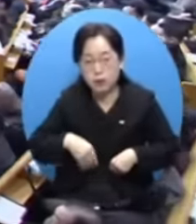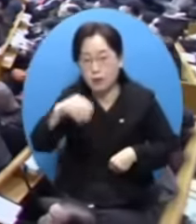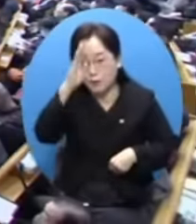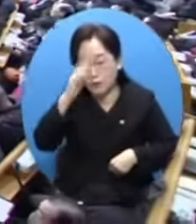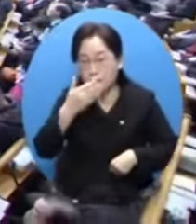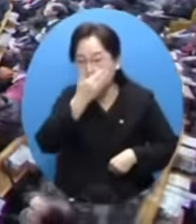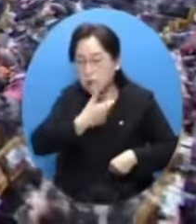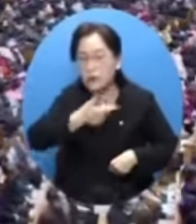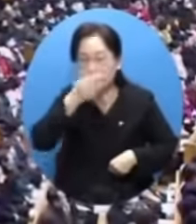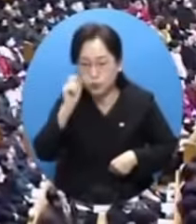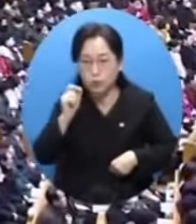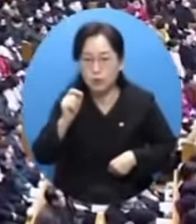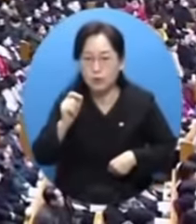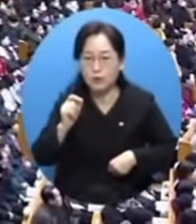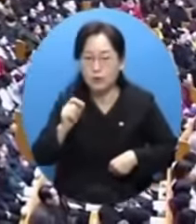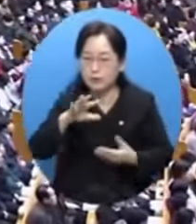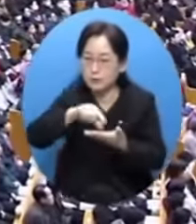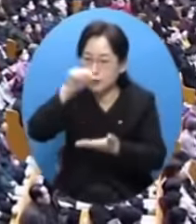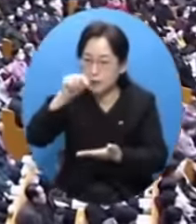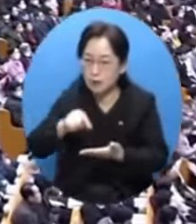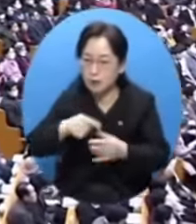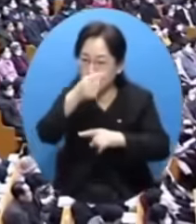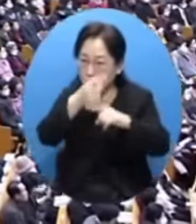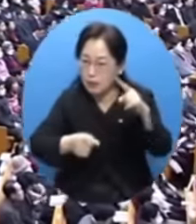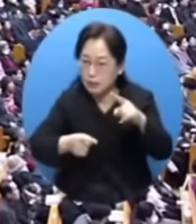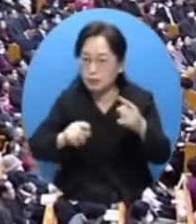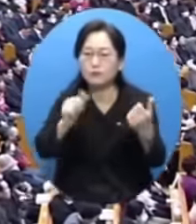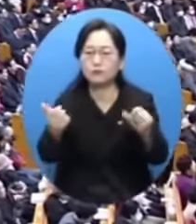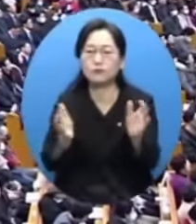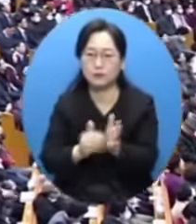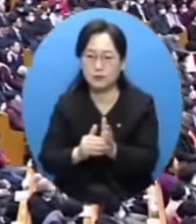등으로 약 절반 가까이 죽고